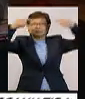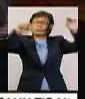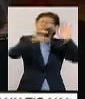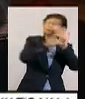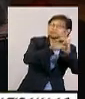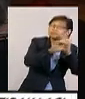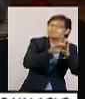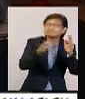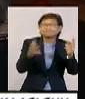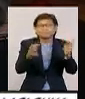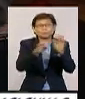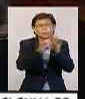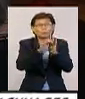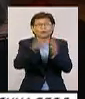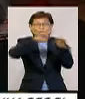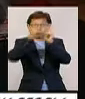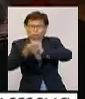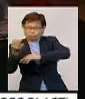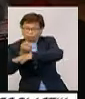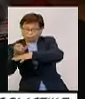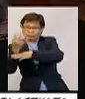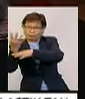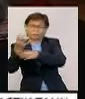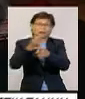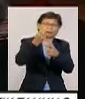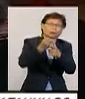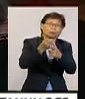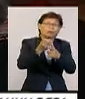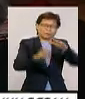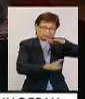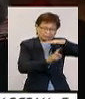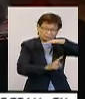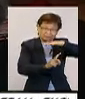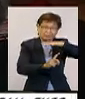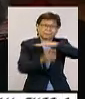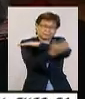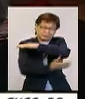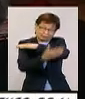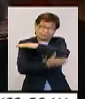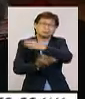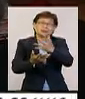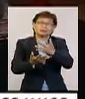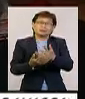dalam revolusi industri ataupun dasar negara mengenai industri ini,